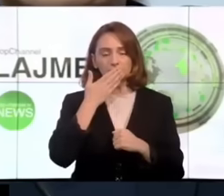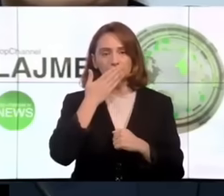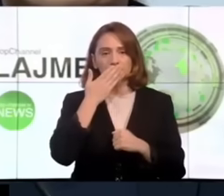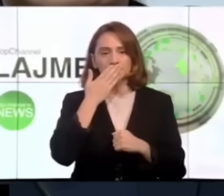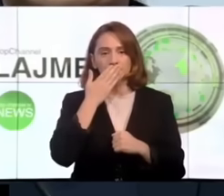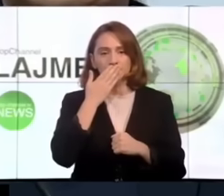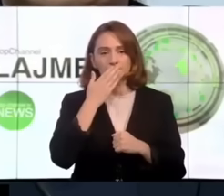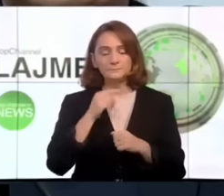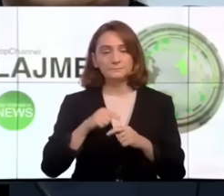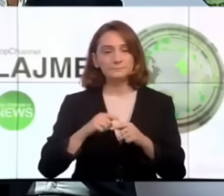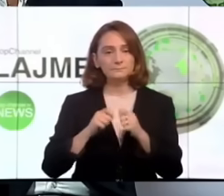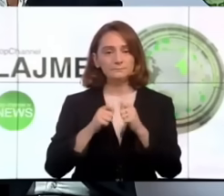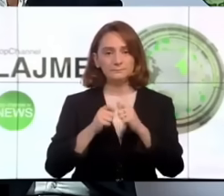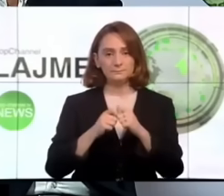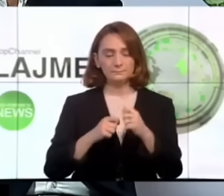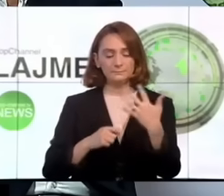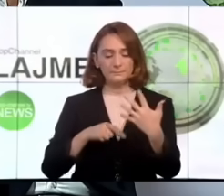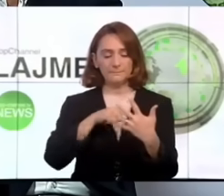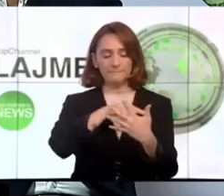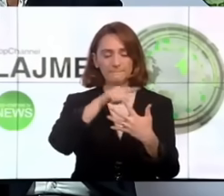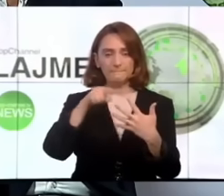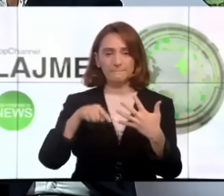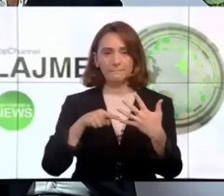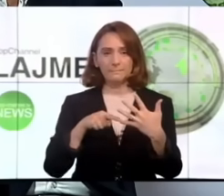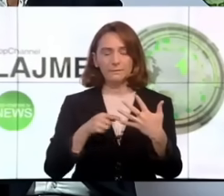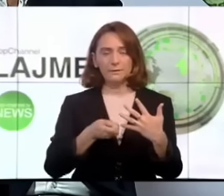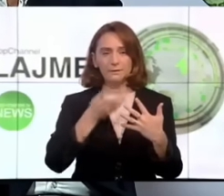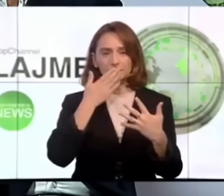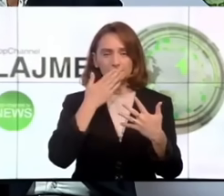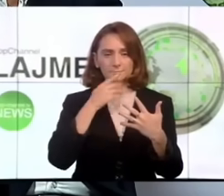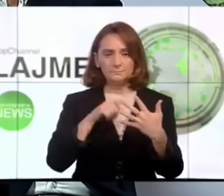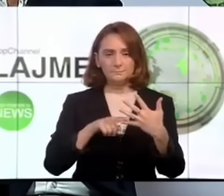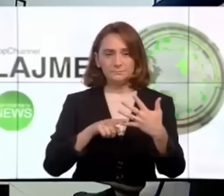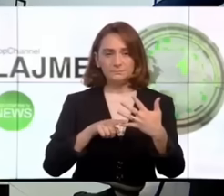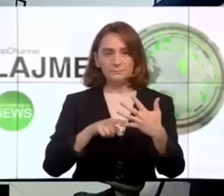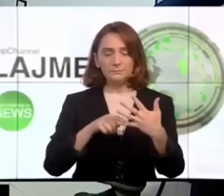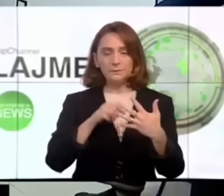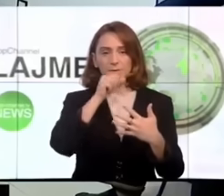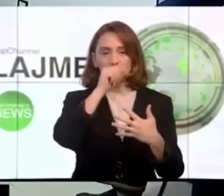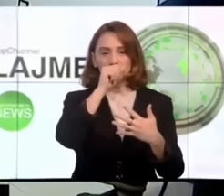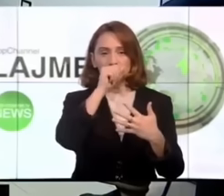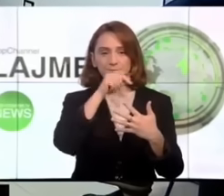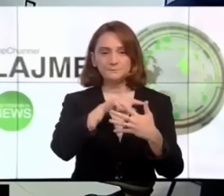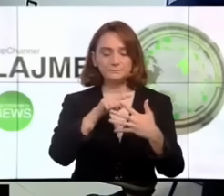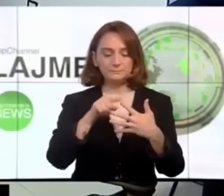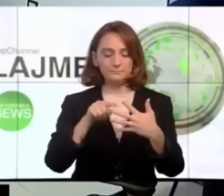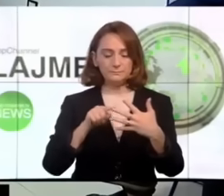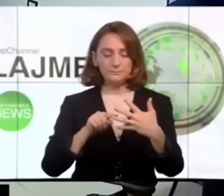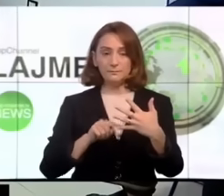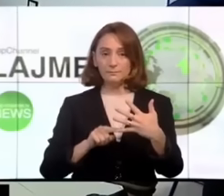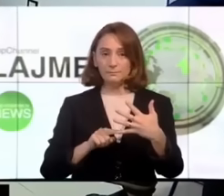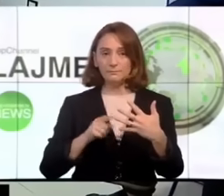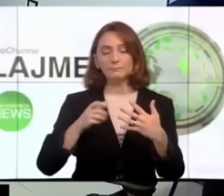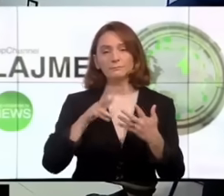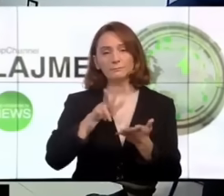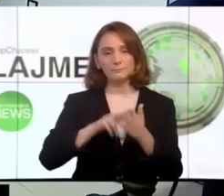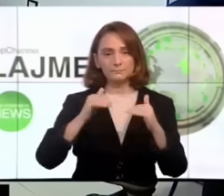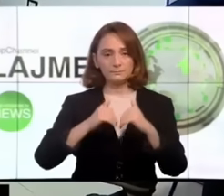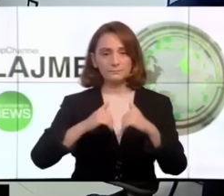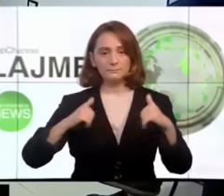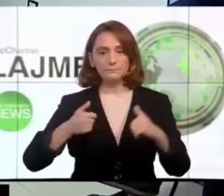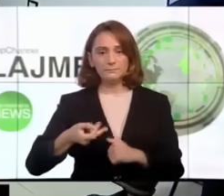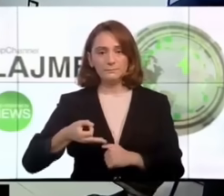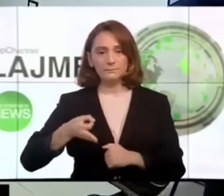në thithjen e sa më shumë flukseve opozitare për projektin e tyre politik. Ne jemi një grupim politik, mund